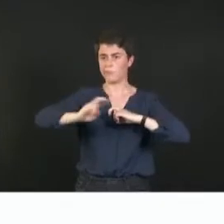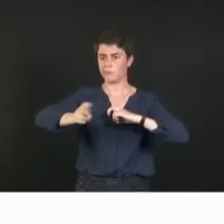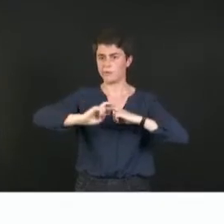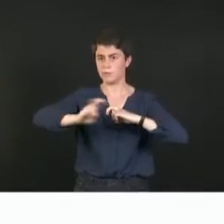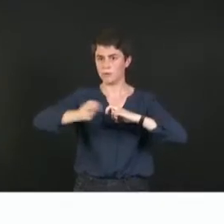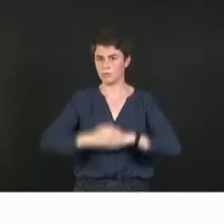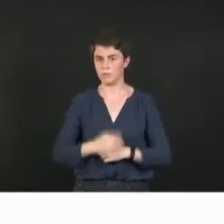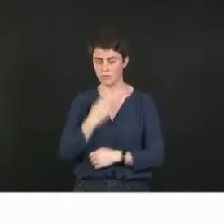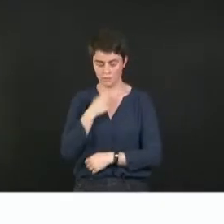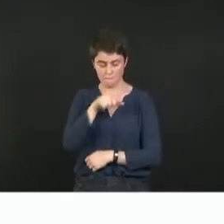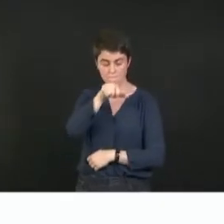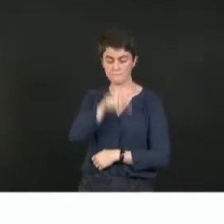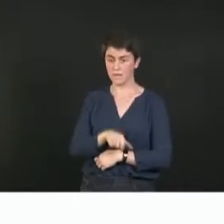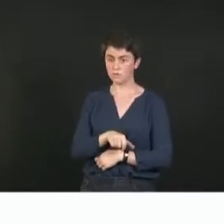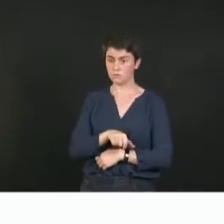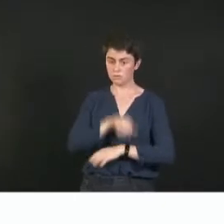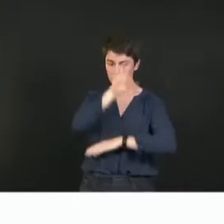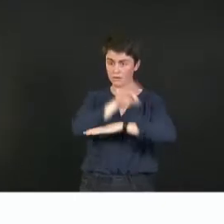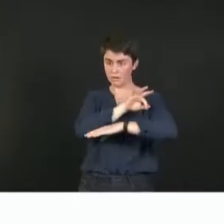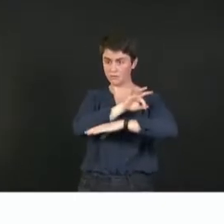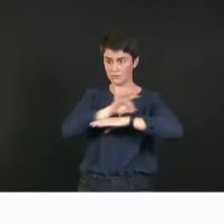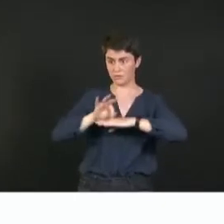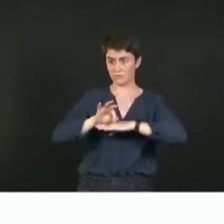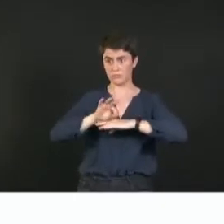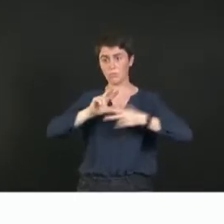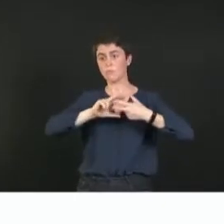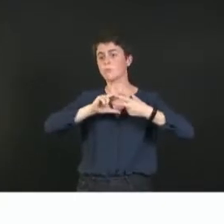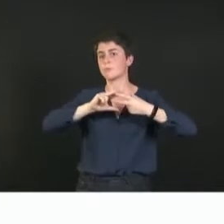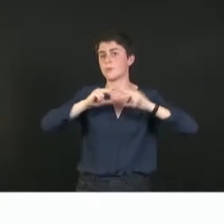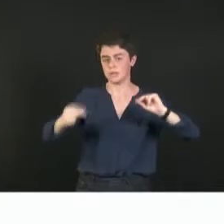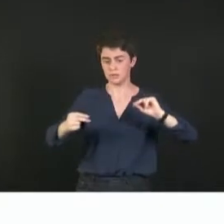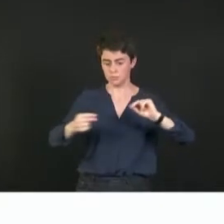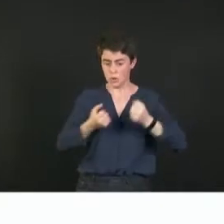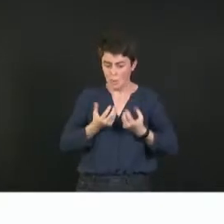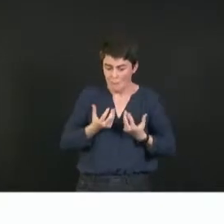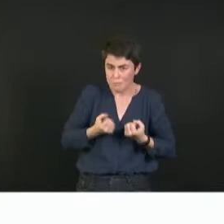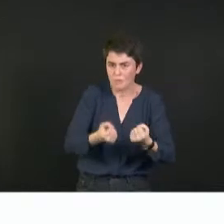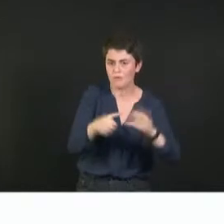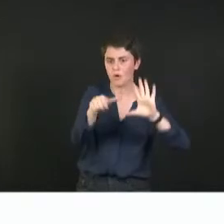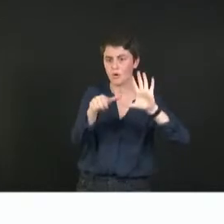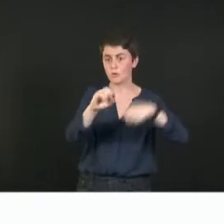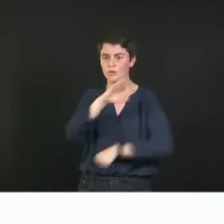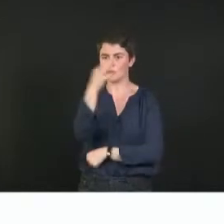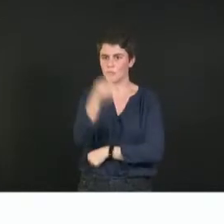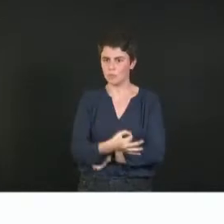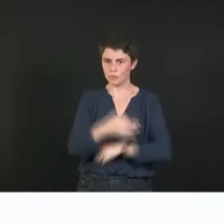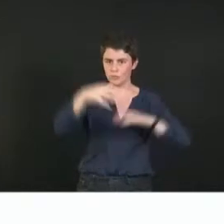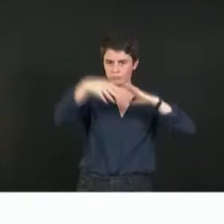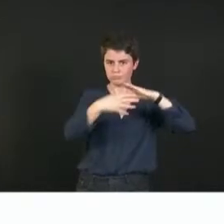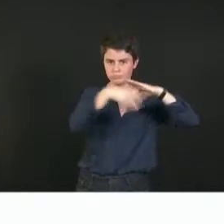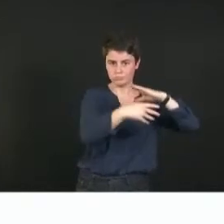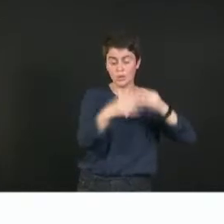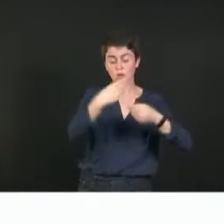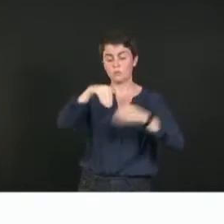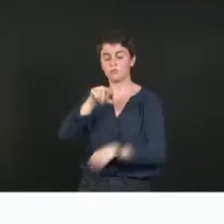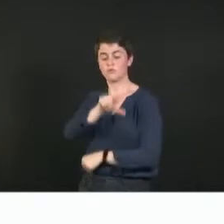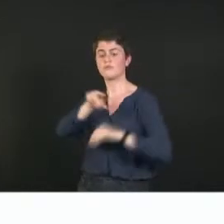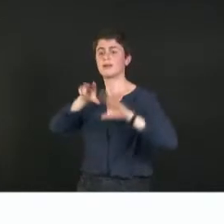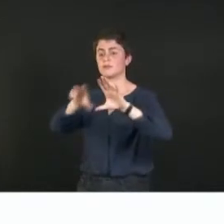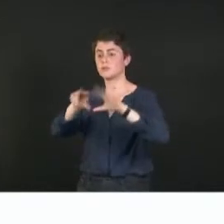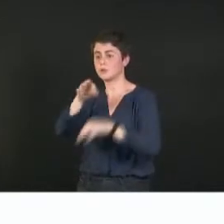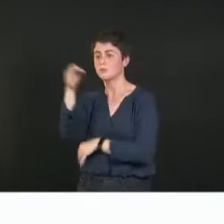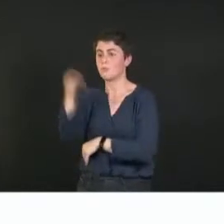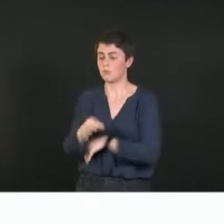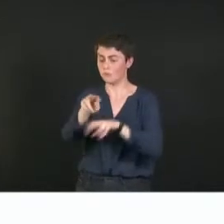urbaniste est concerné par grosso modo 60% des émissions de gaz à effet de serre. Si vous faites de l'aménagement du territoire, vous rajoutez les 28% qui correspondent